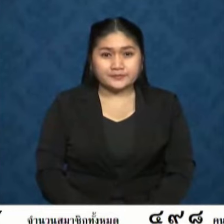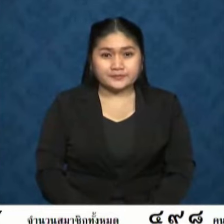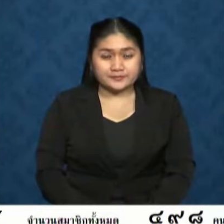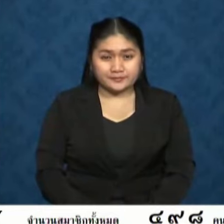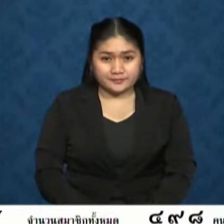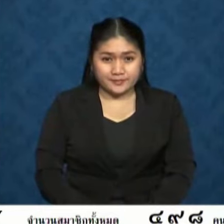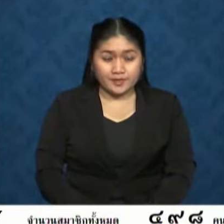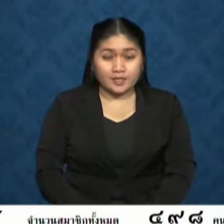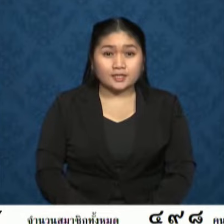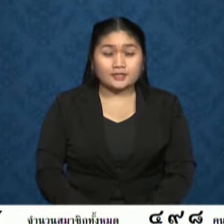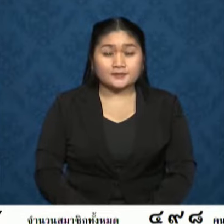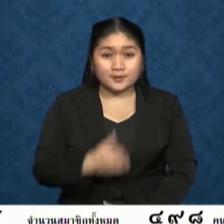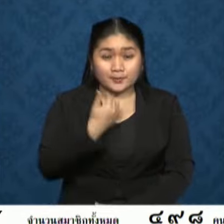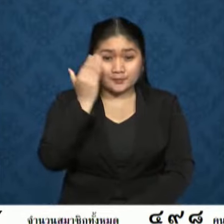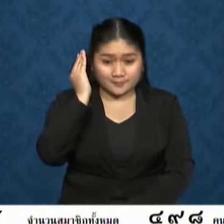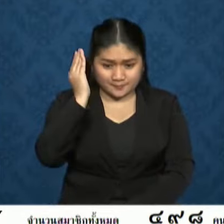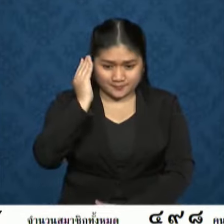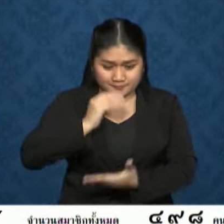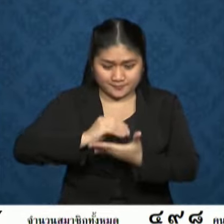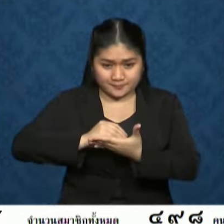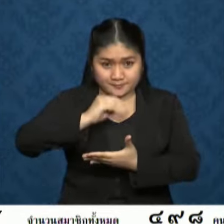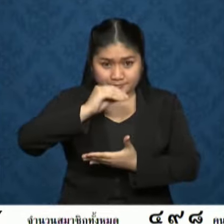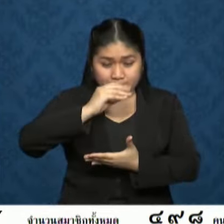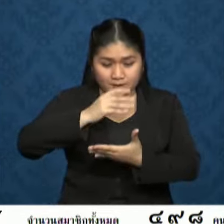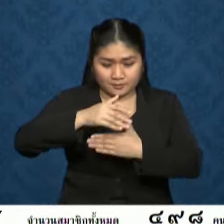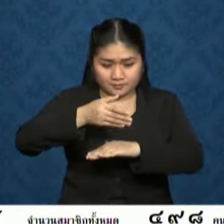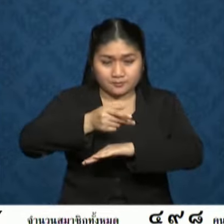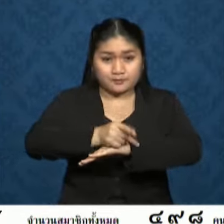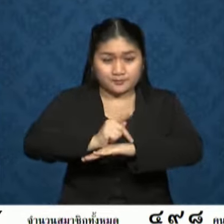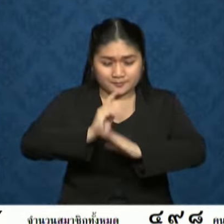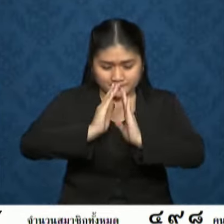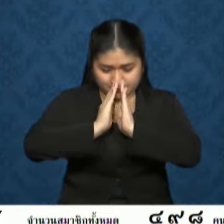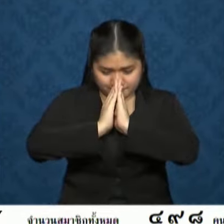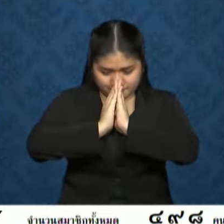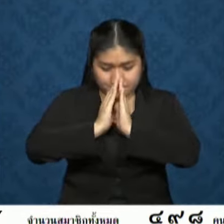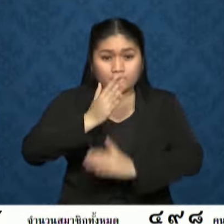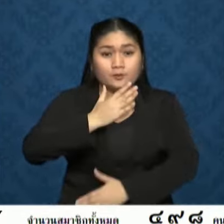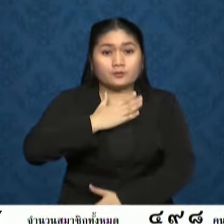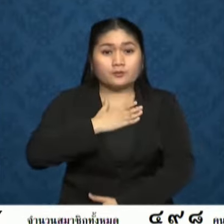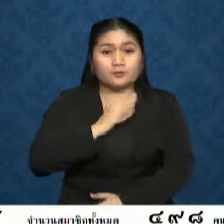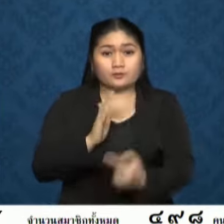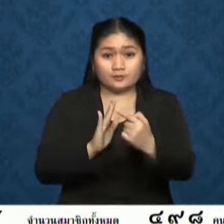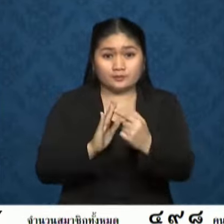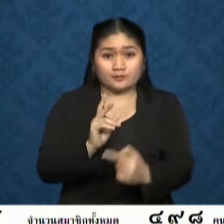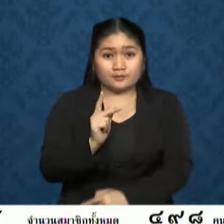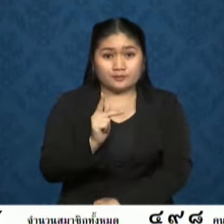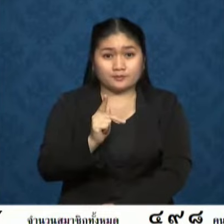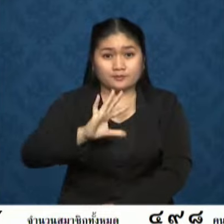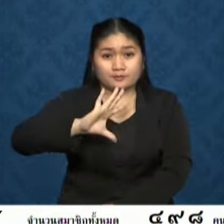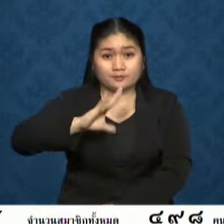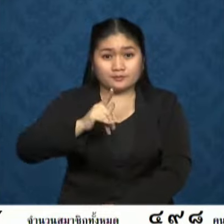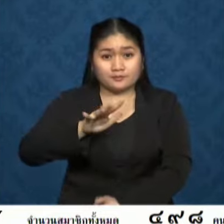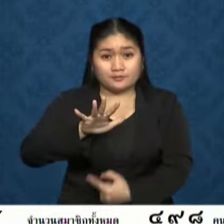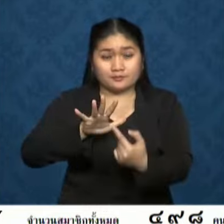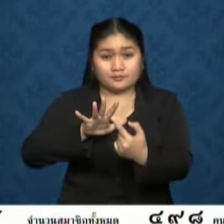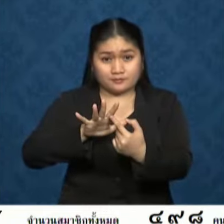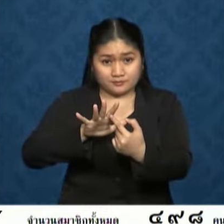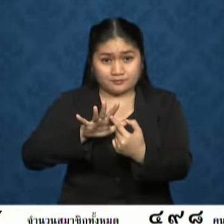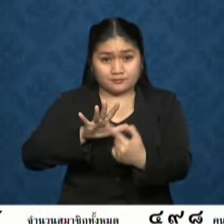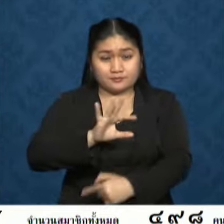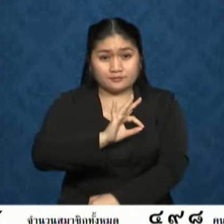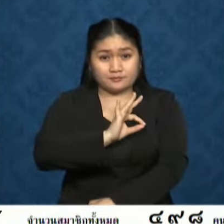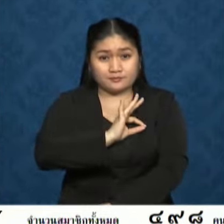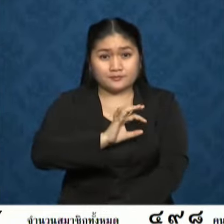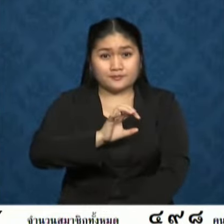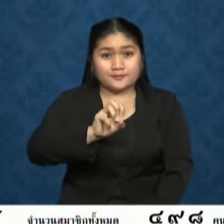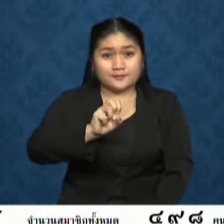เรีนท่านประทานสภาษที่ขรบผม นายเกชา ศักษมบูรณ์สมชิสภาษผได้รสะดอนแบบบ